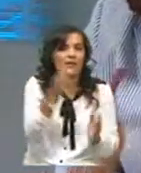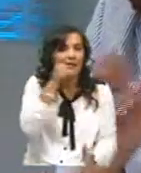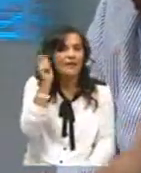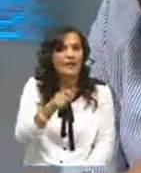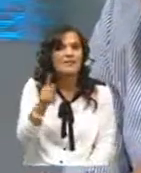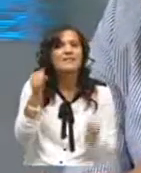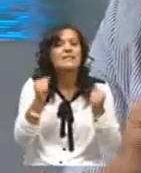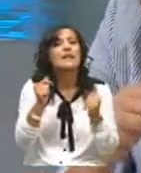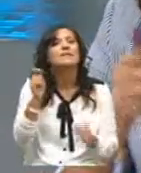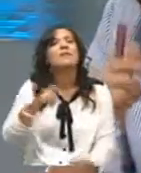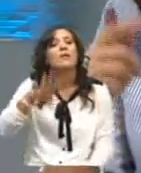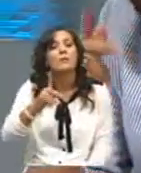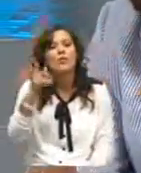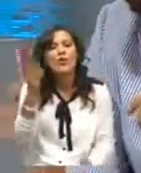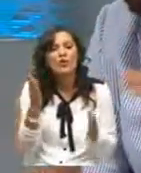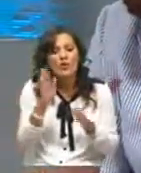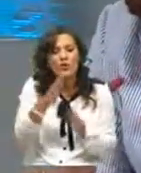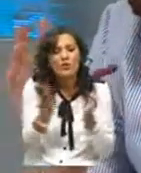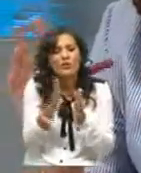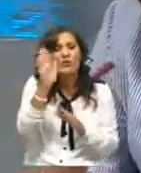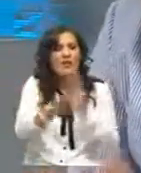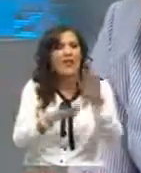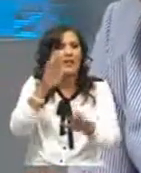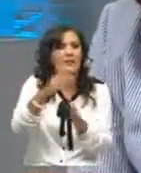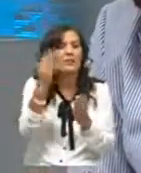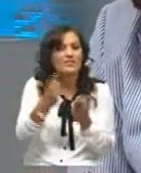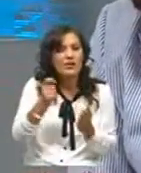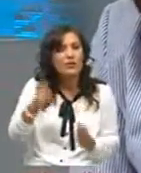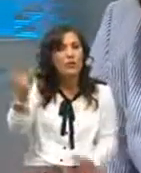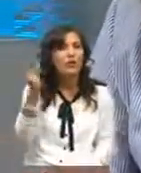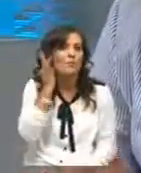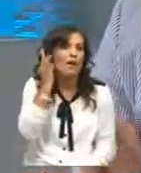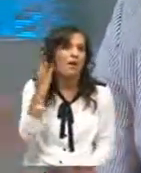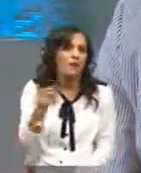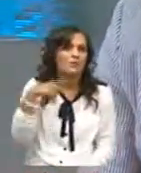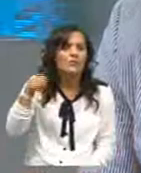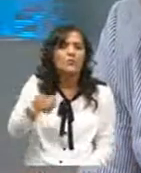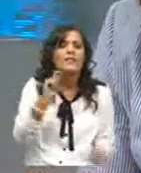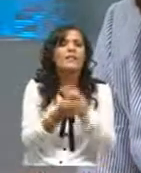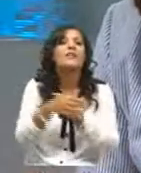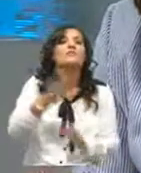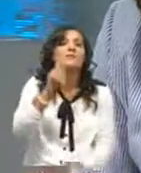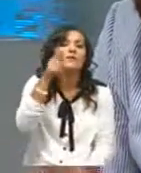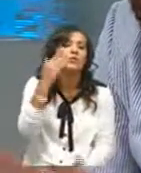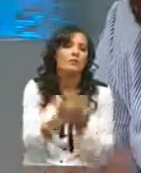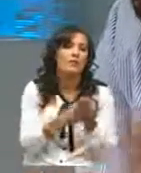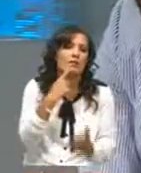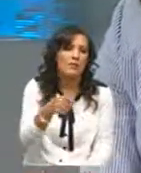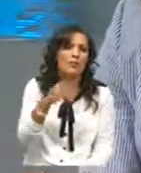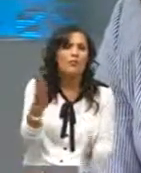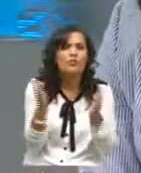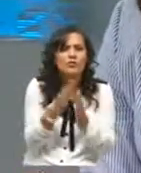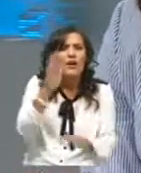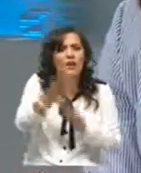oyarlar stres yapmasına o küçük adımlar dediğimiz ilki onların kulağına küpe olsun Çünkü Bu değişmez bir Kuralsız